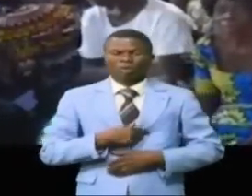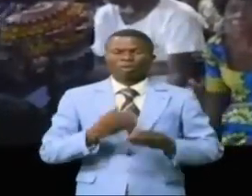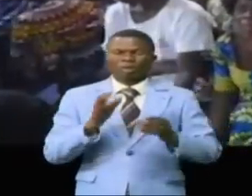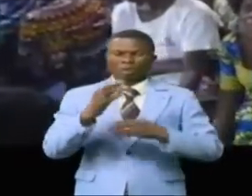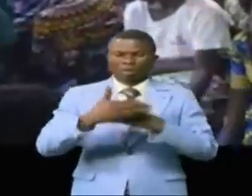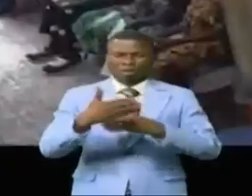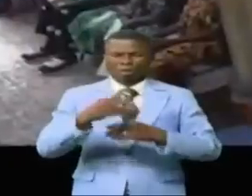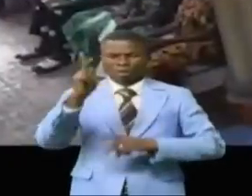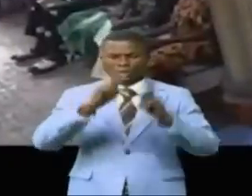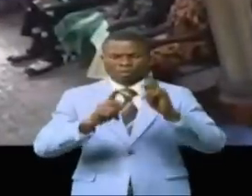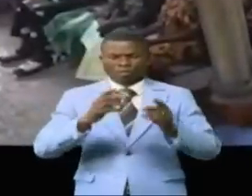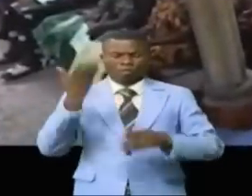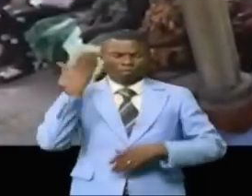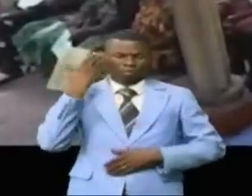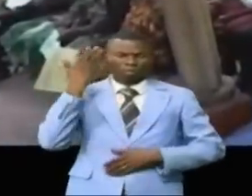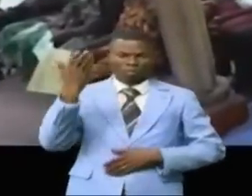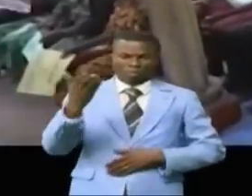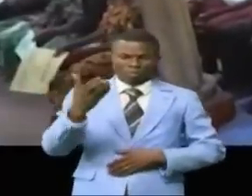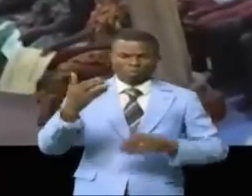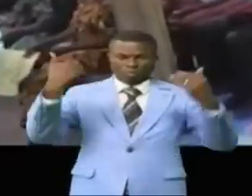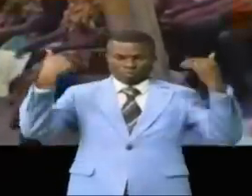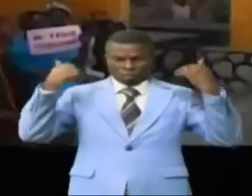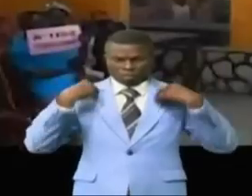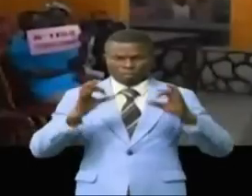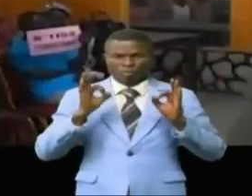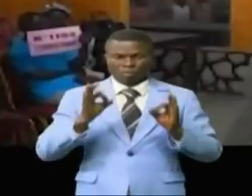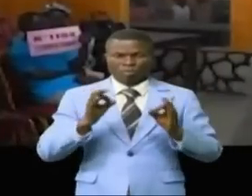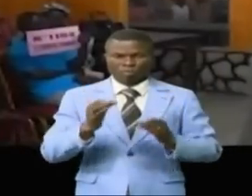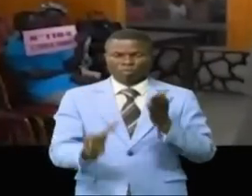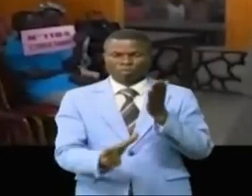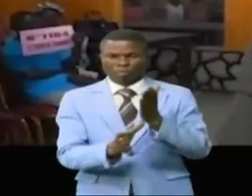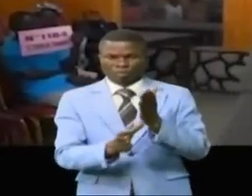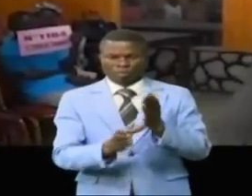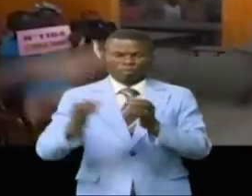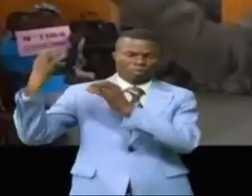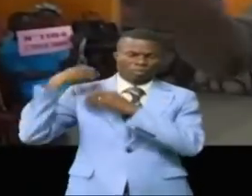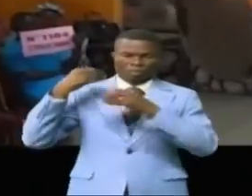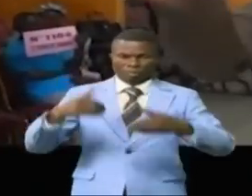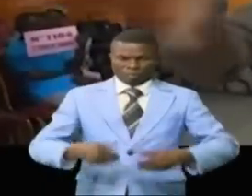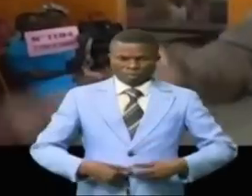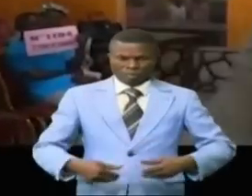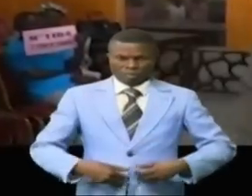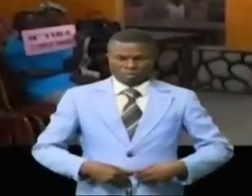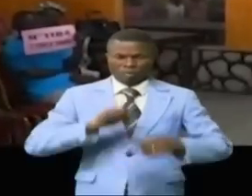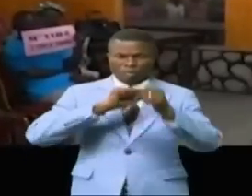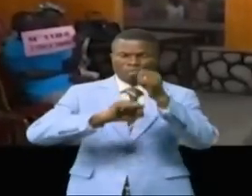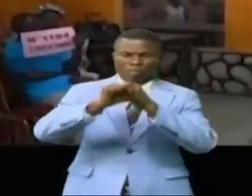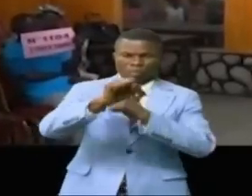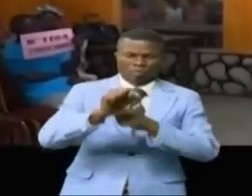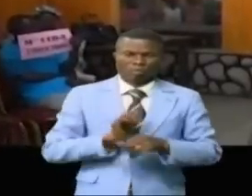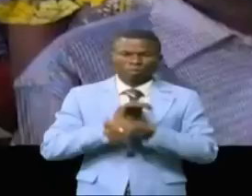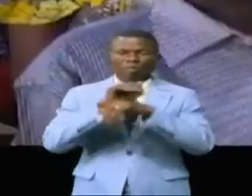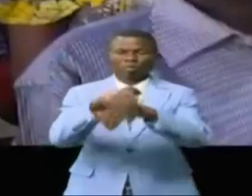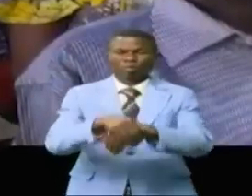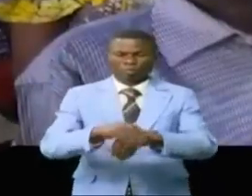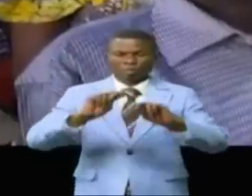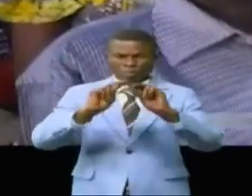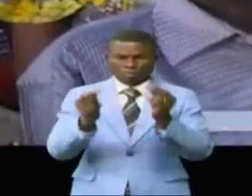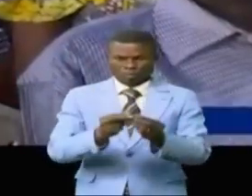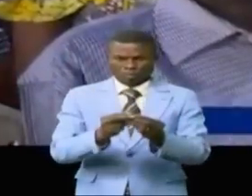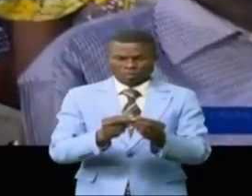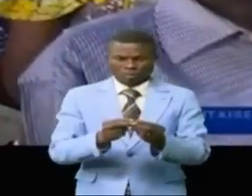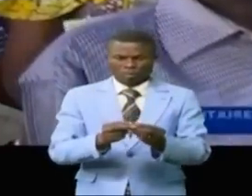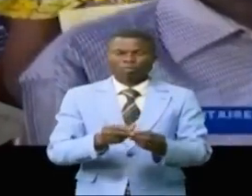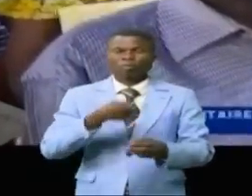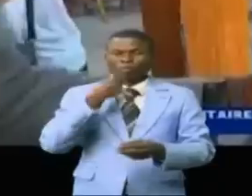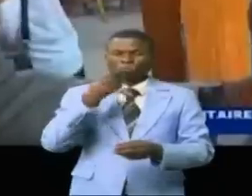près. Victor Bosoku, l'actuel secrétaire général adjoint en charge de la jeunesse, mobilisation et implantation, n'a pas dérogé